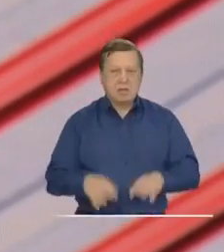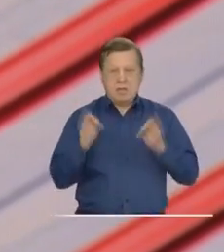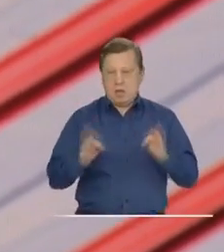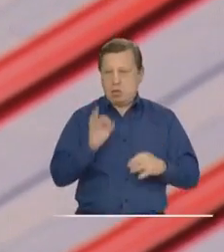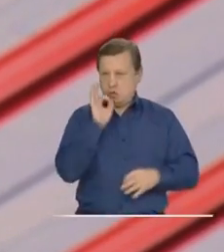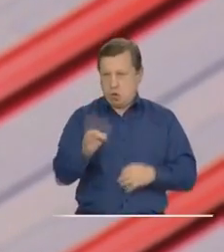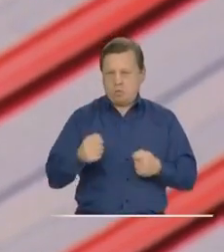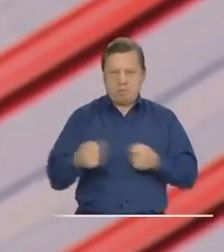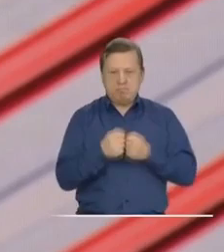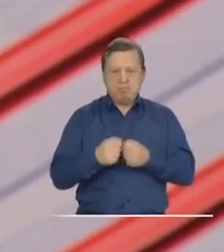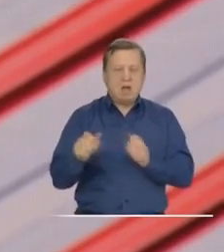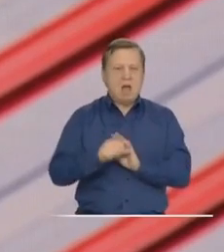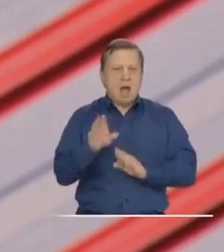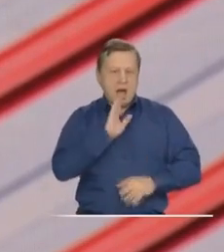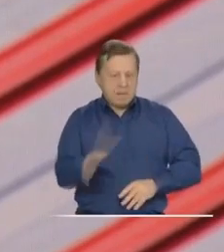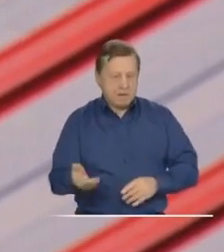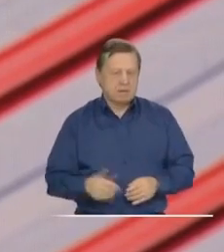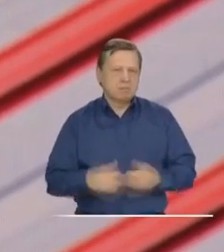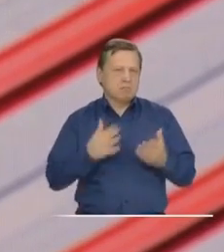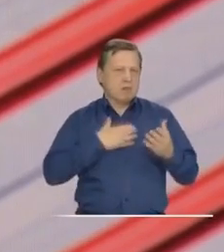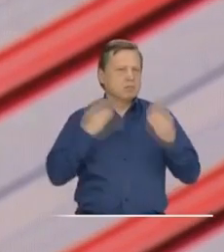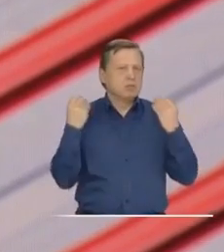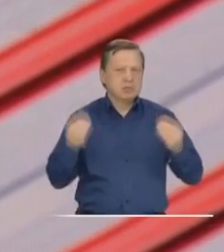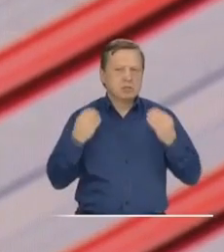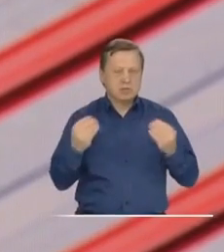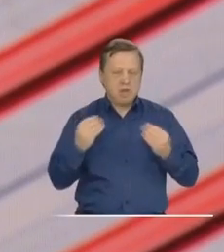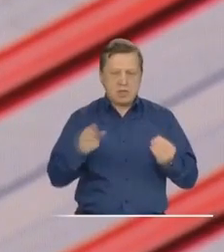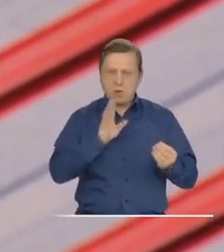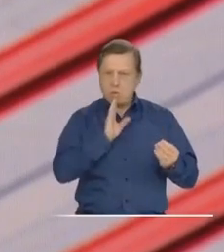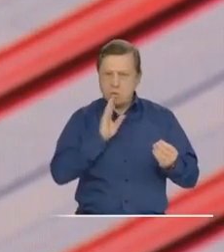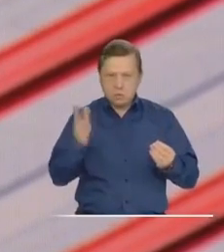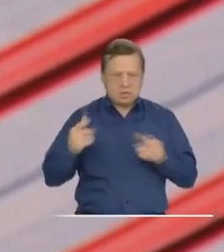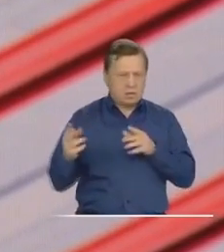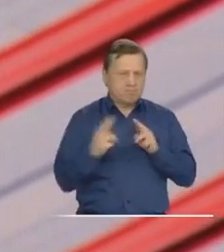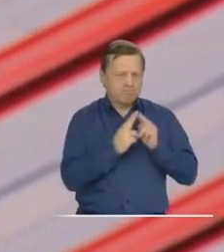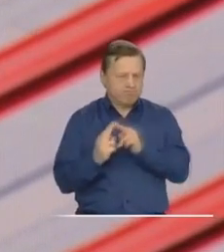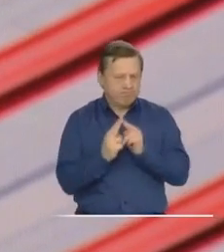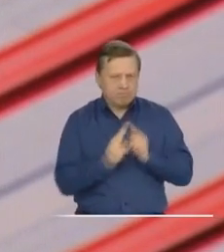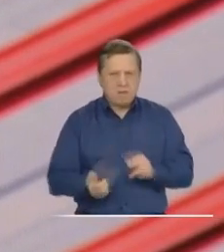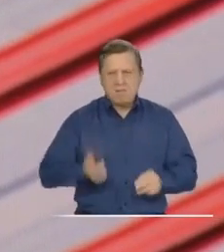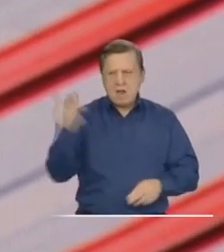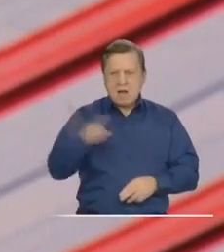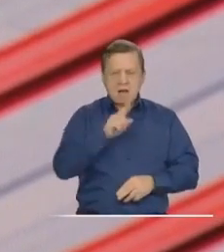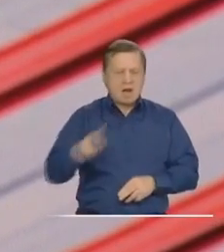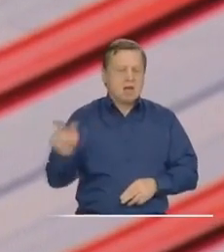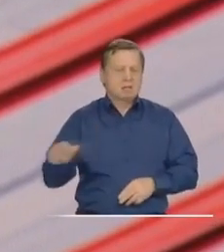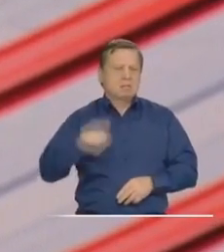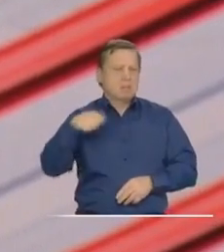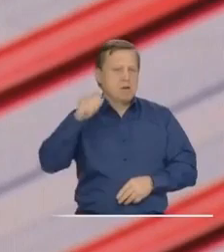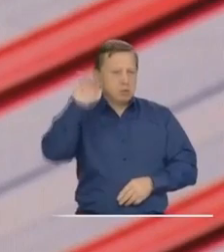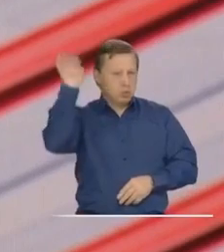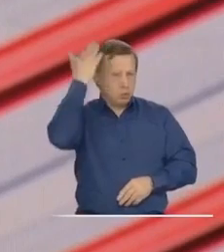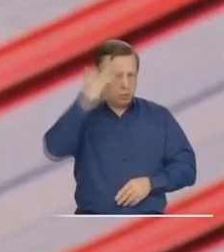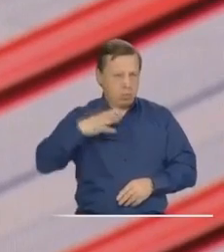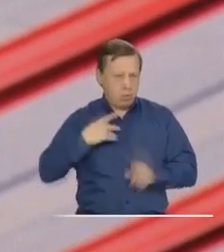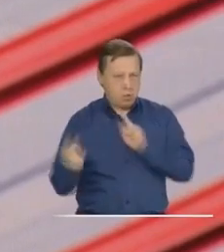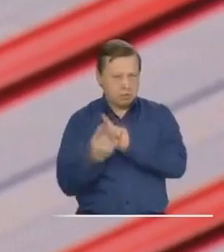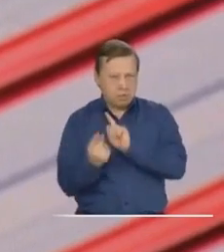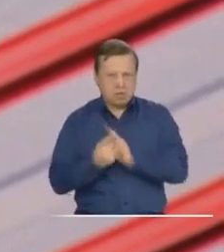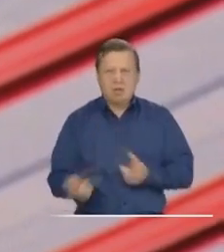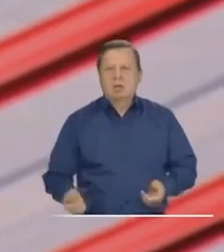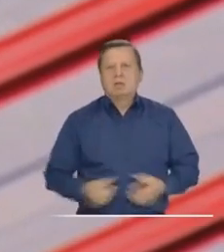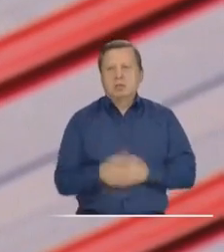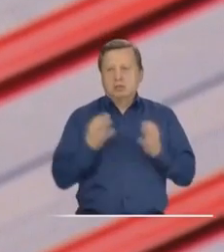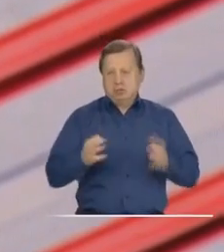traktaty mamy świetne relacje ze stanami zjednoczonymi wielokrotnie moje spotkania z panem prezydentem donaldem trumpem jeździmy